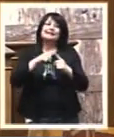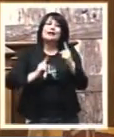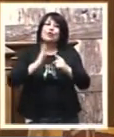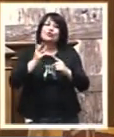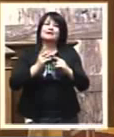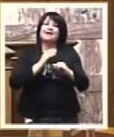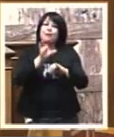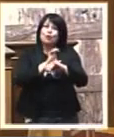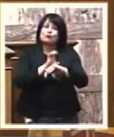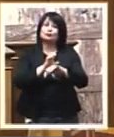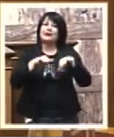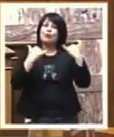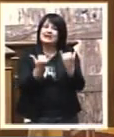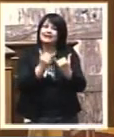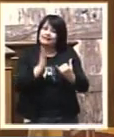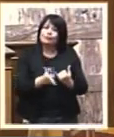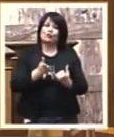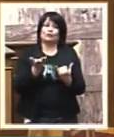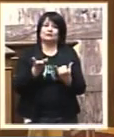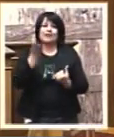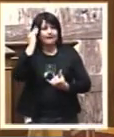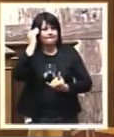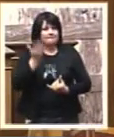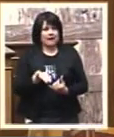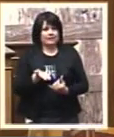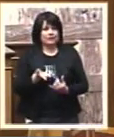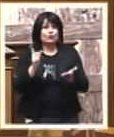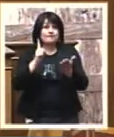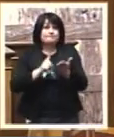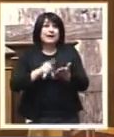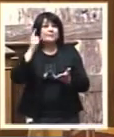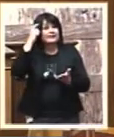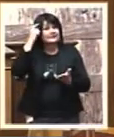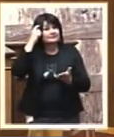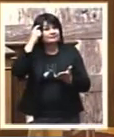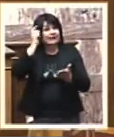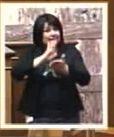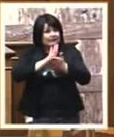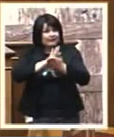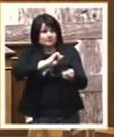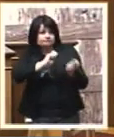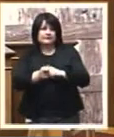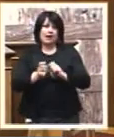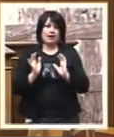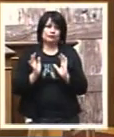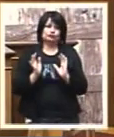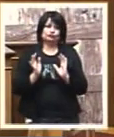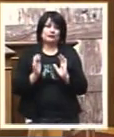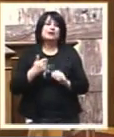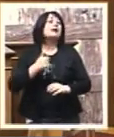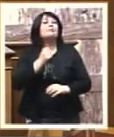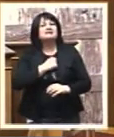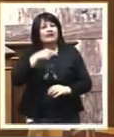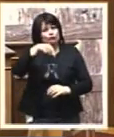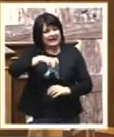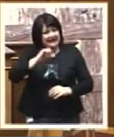αλλού. Είναι λοιπόν η ώρα να σπάσουμε αυτές τις αντιλήψεις. Διότι εμείς θεωρούμε ότι το Πανεπιστήμιο, τα ΤΕΗ